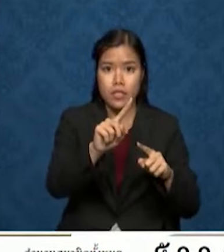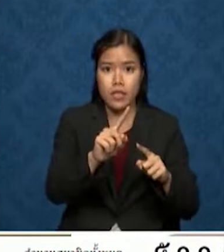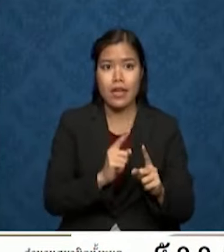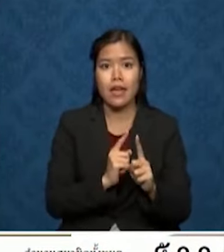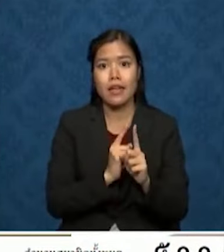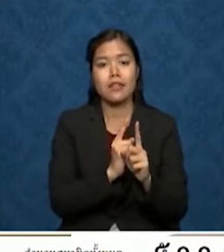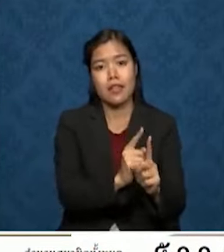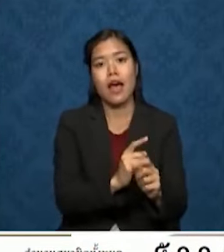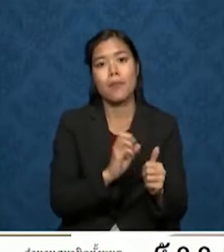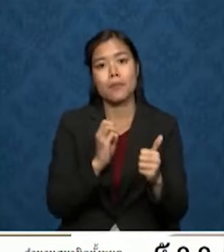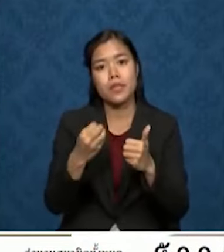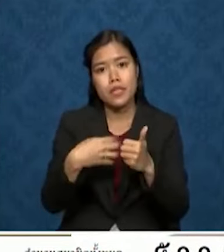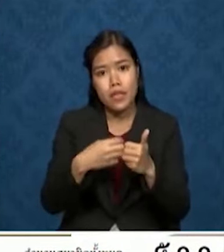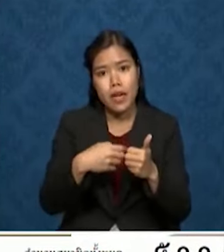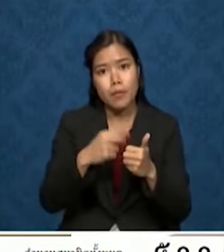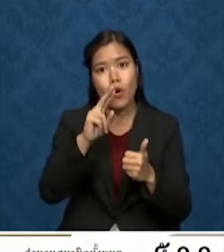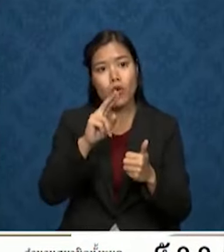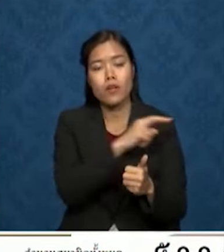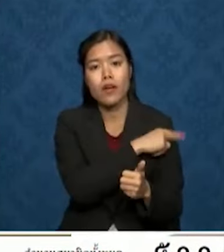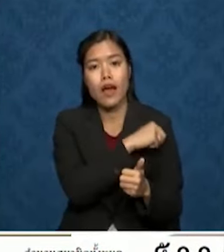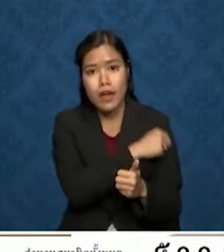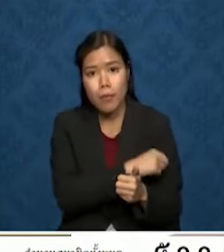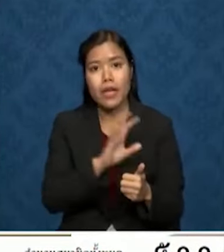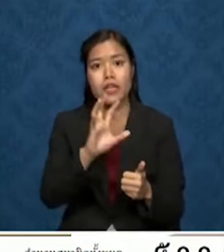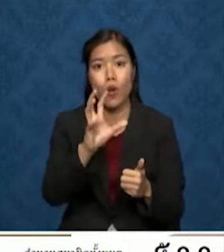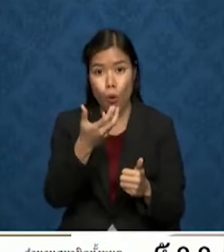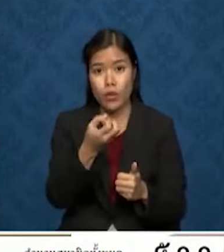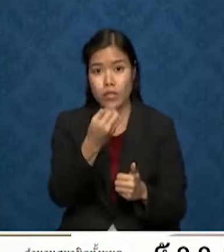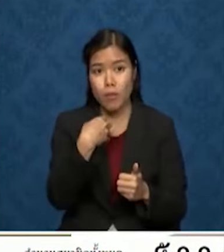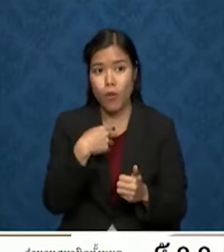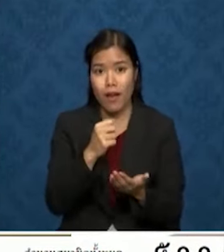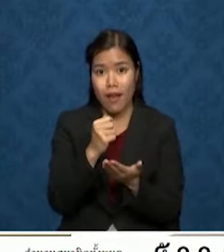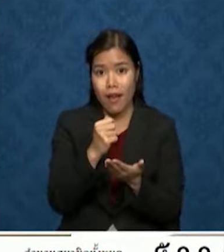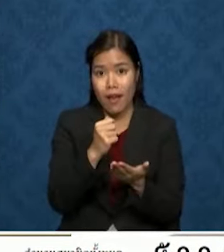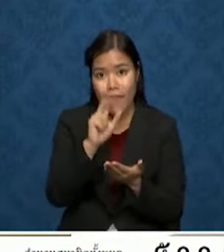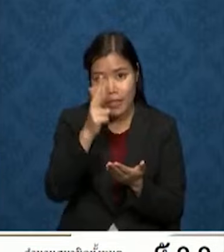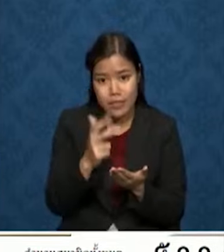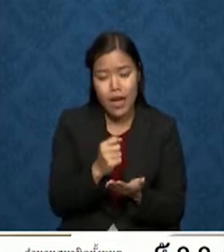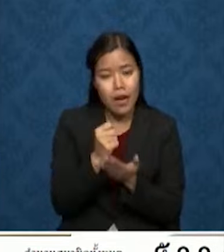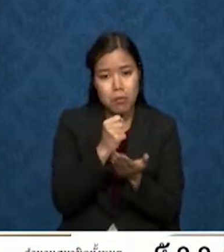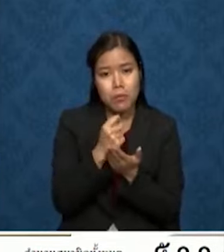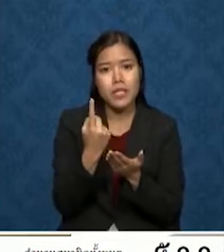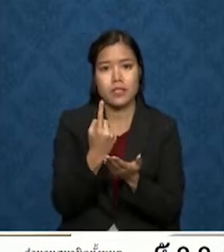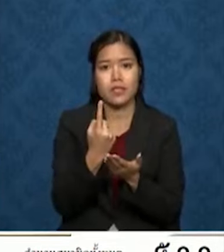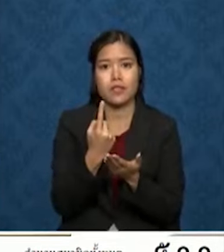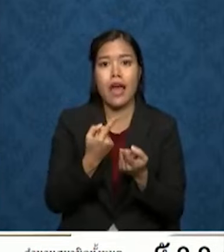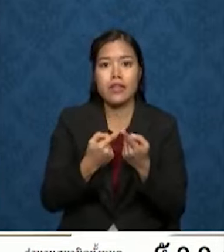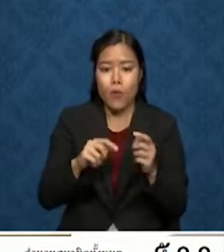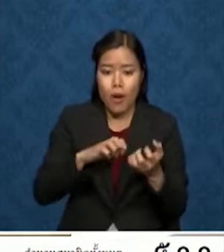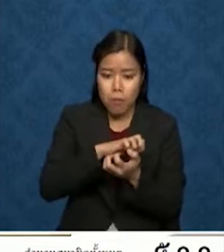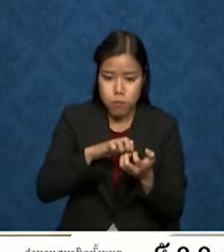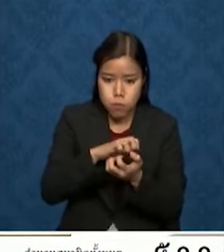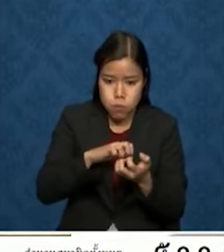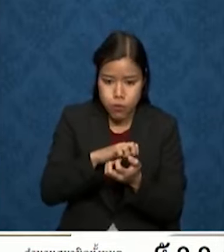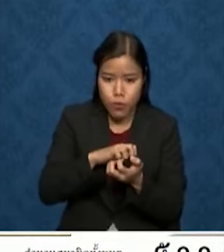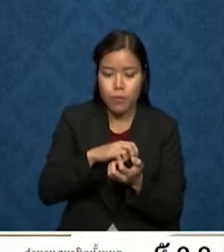ที่เหนว่า กัญชาเนนอกจากจะเป็ยาเสบตดแล้วยังสามารถมาใช้ประยนทางการแพทย์ทางวิญาศา